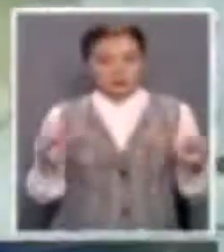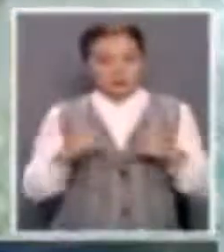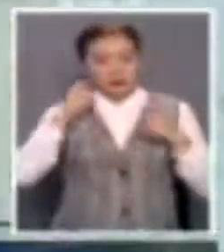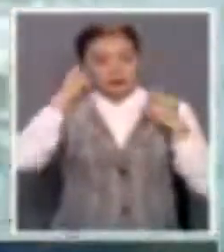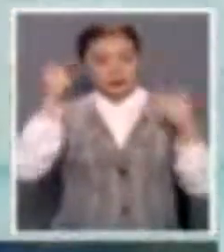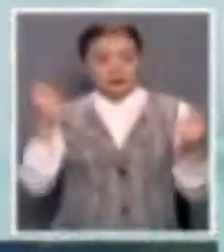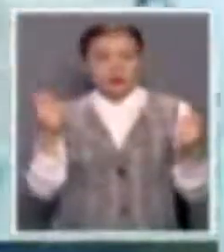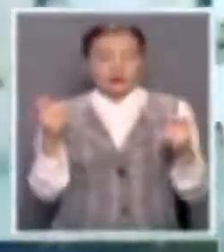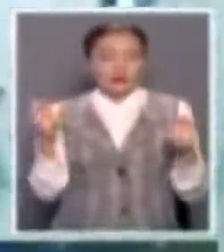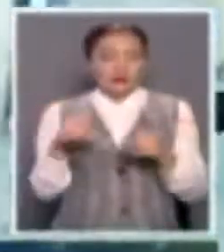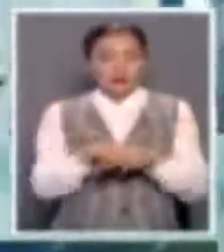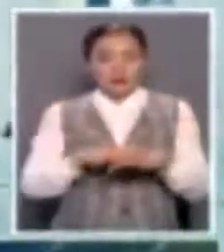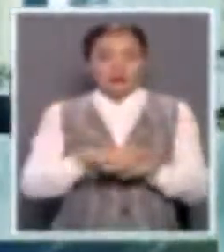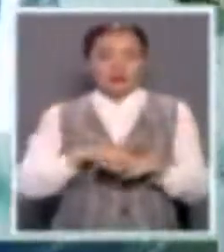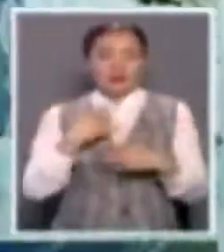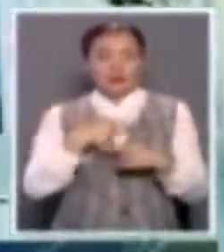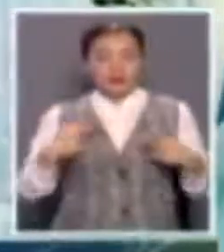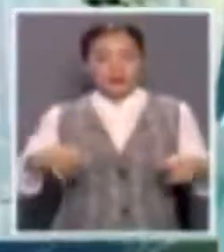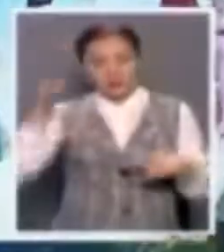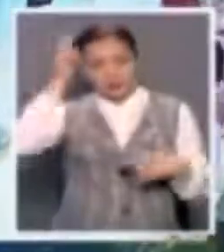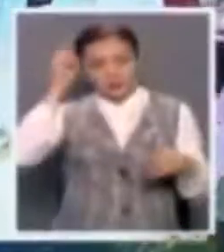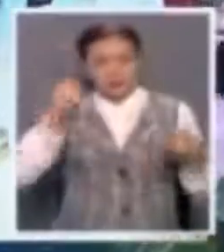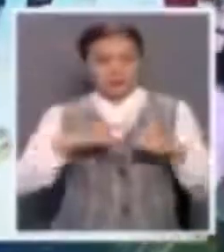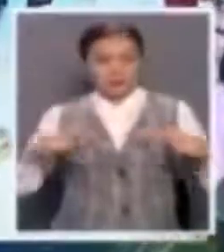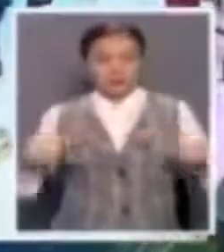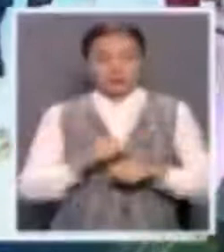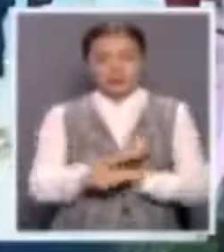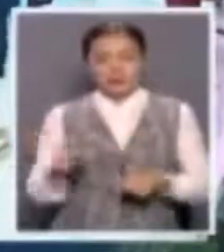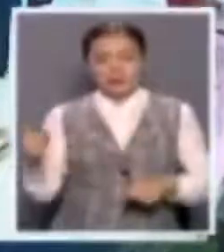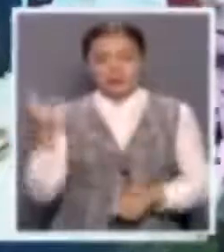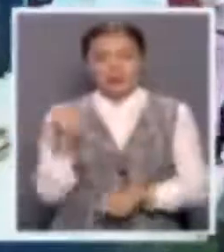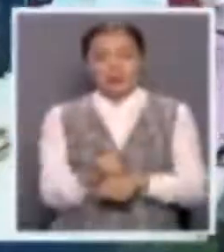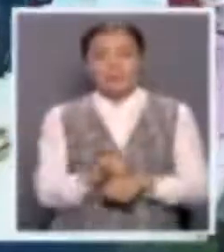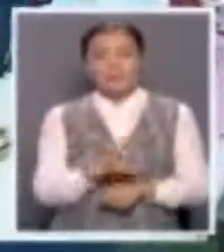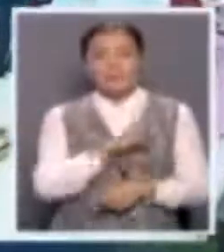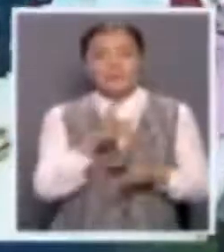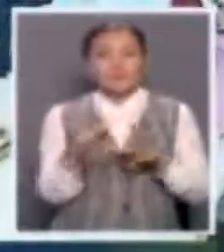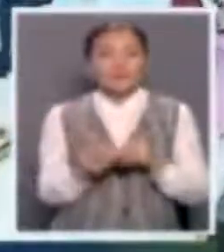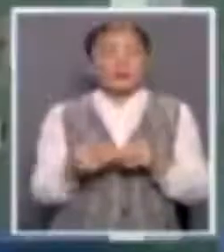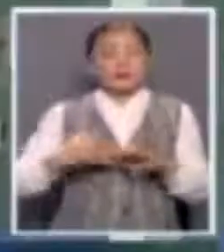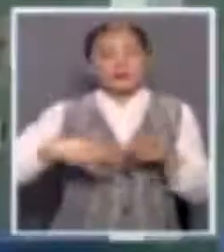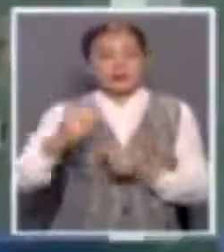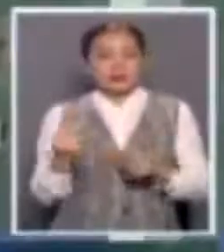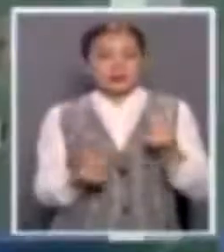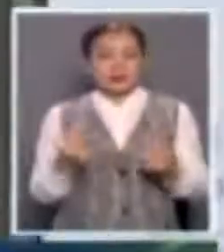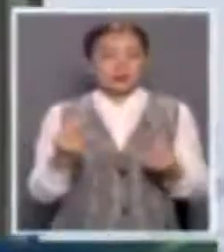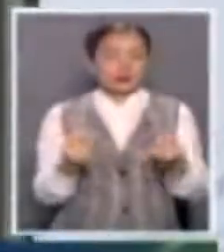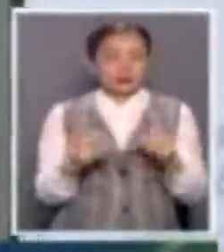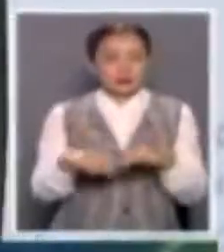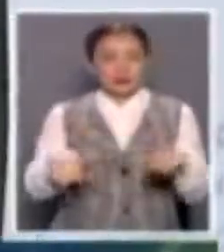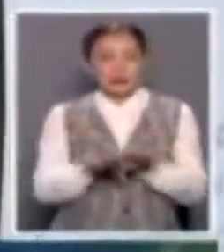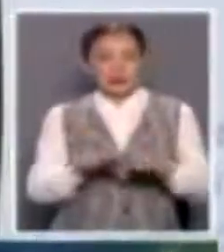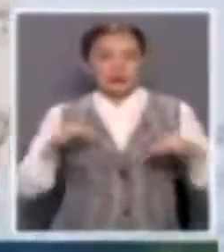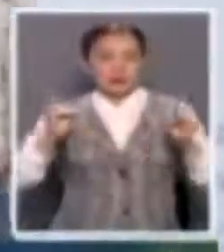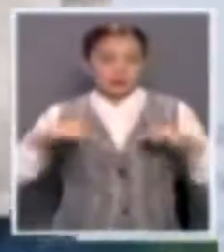күн, мәдени шаралар, банкеттер, еске алу, мерейтойлар өткізуге тыйым салынды. Бұдан өзге барлық ойын-сауық объектілерінің,